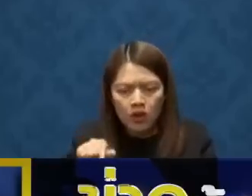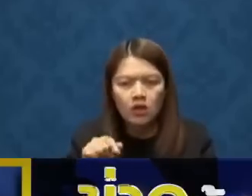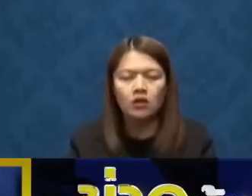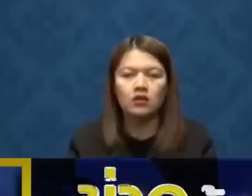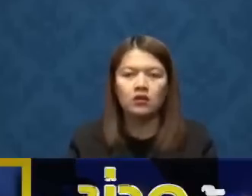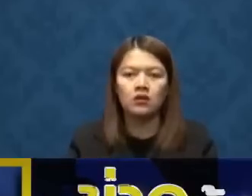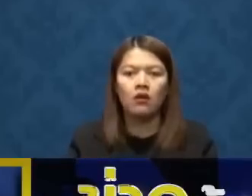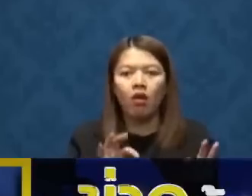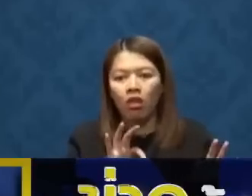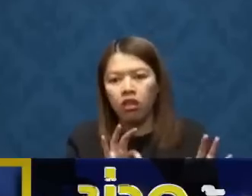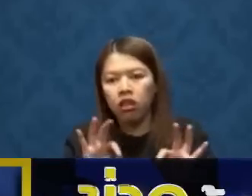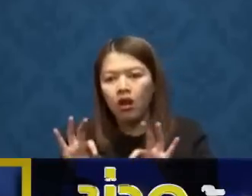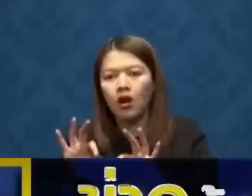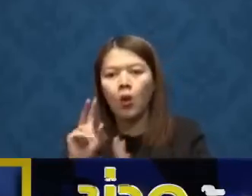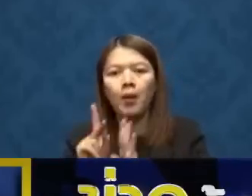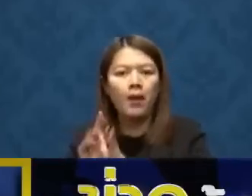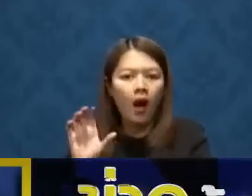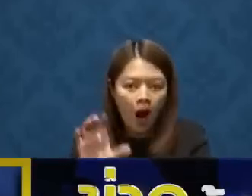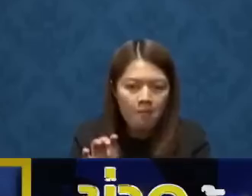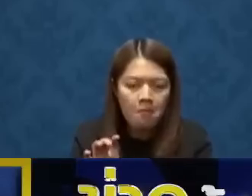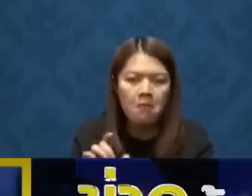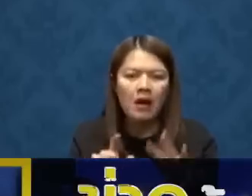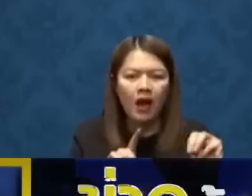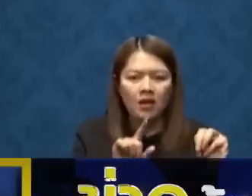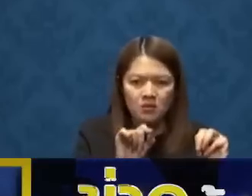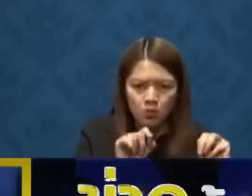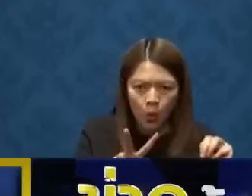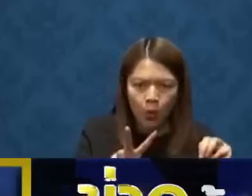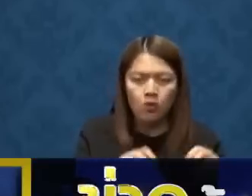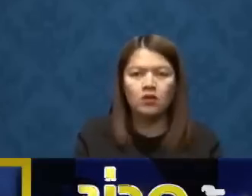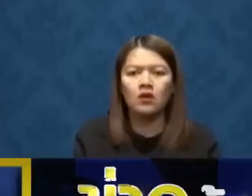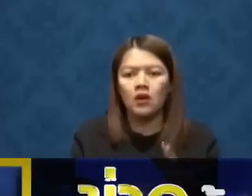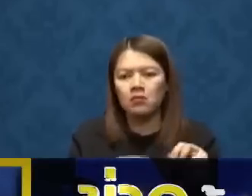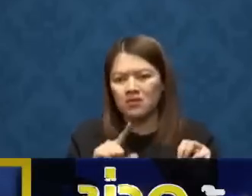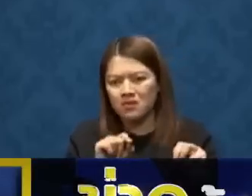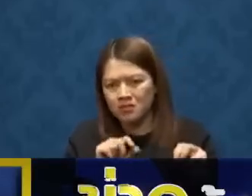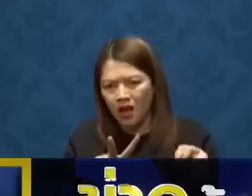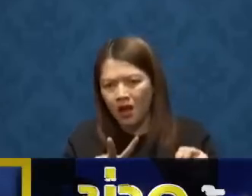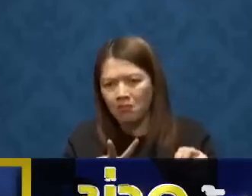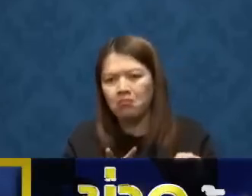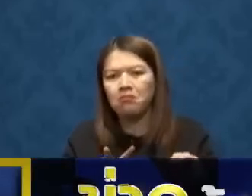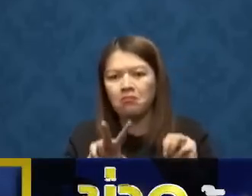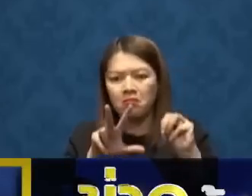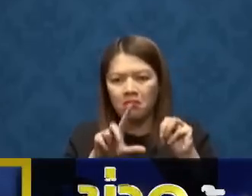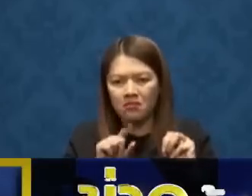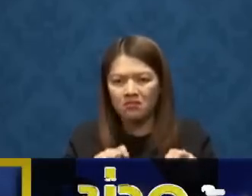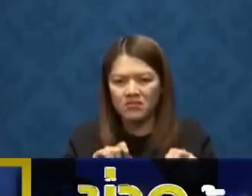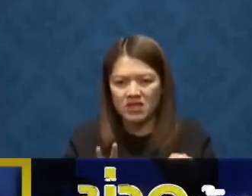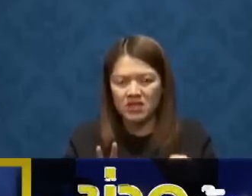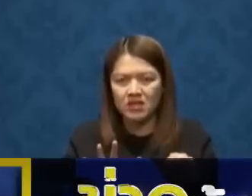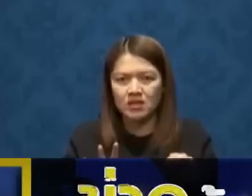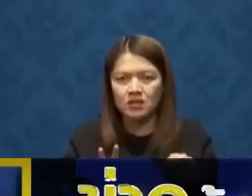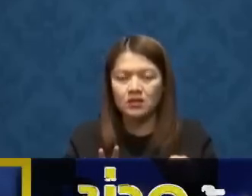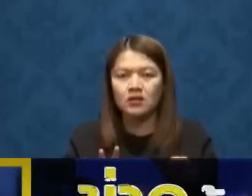าจมีฐานความผิดก็คือละเลยปฏิบัติหน้าที่เพราะที่ไม่ให้คำปรึกษาขณะเดียวกันคณ